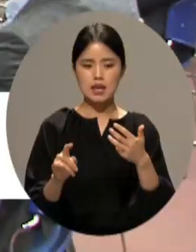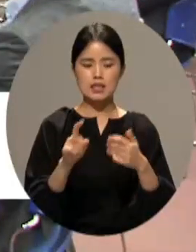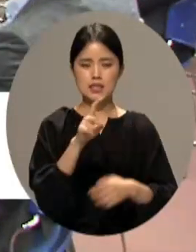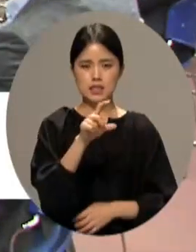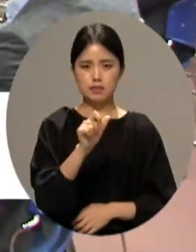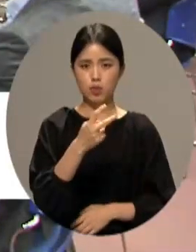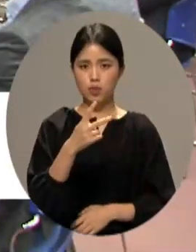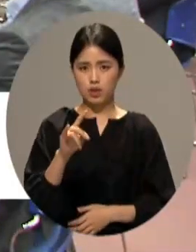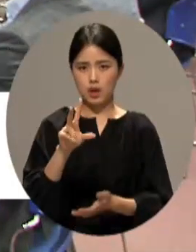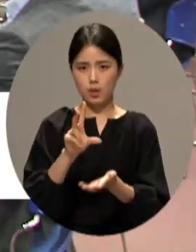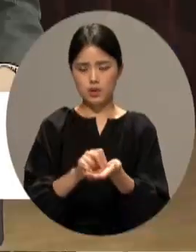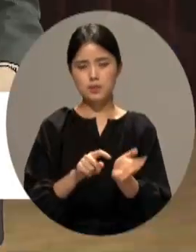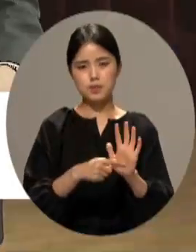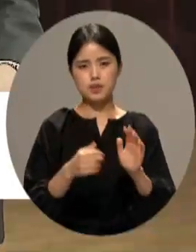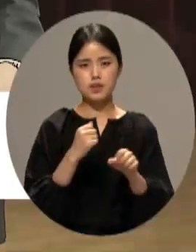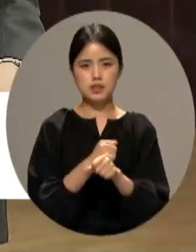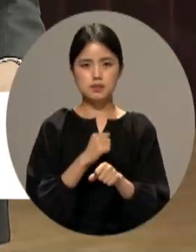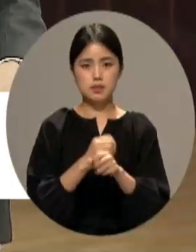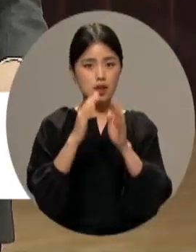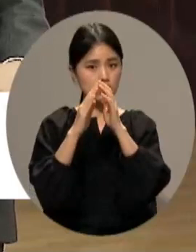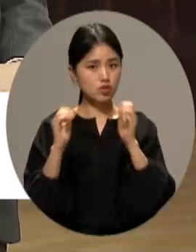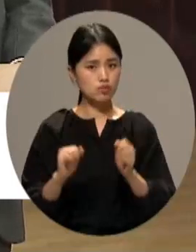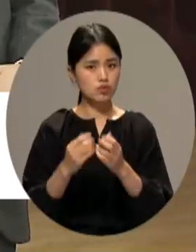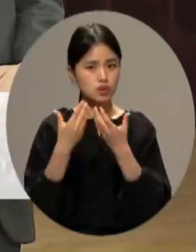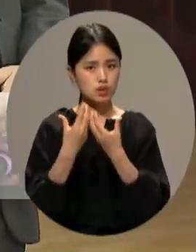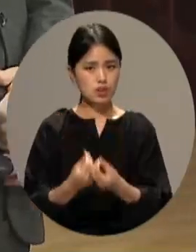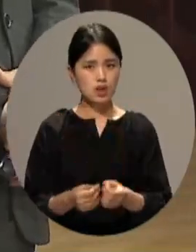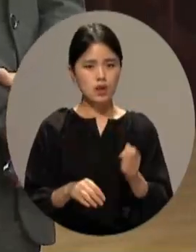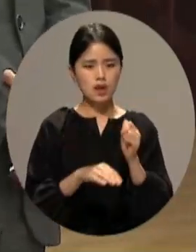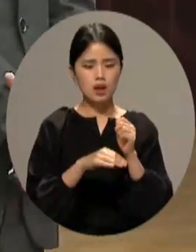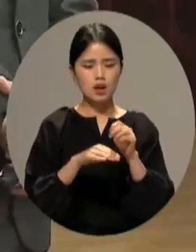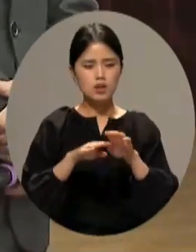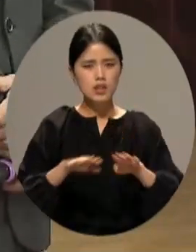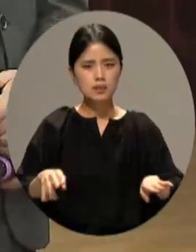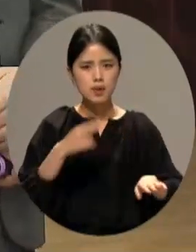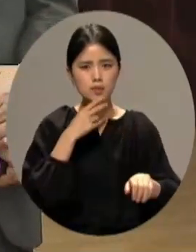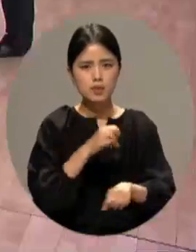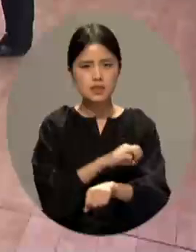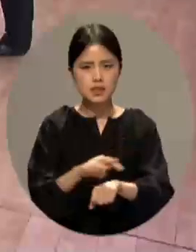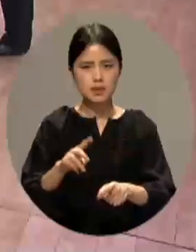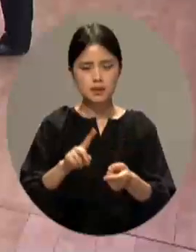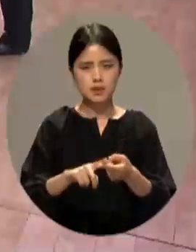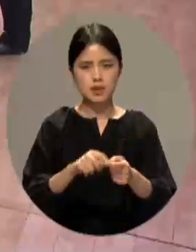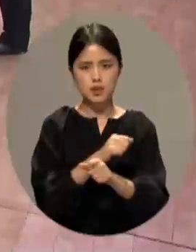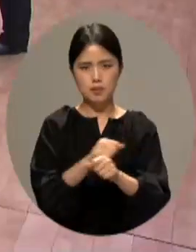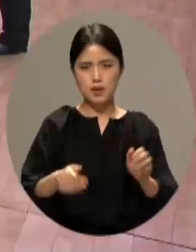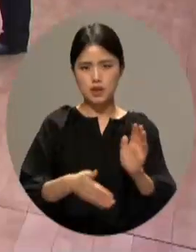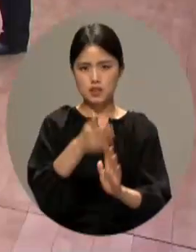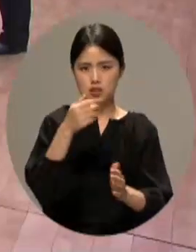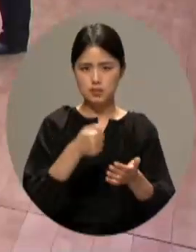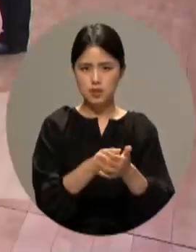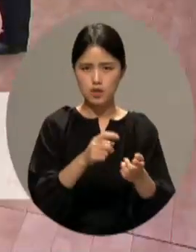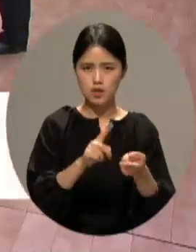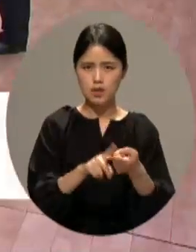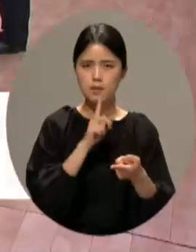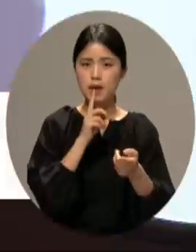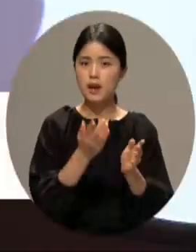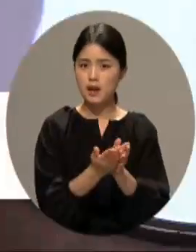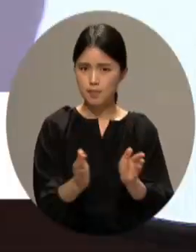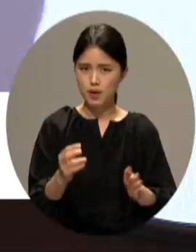과제를 발표했습니다. 전북의 경우 기반도 마련되지 않은 새만금을 메가시티로 지정하는 것도